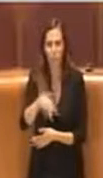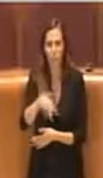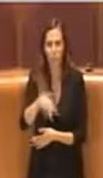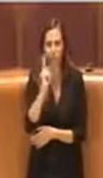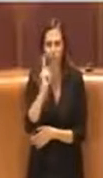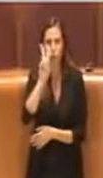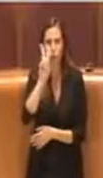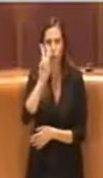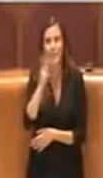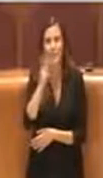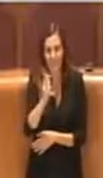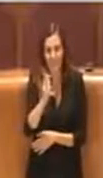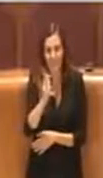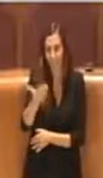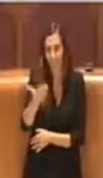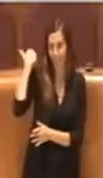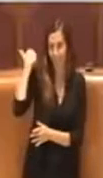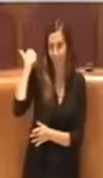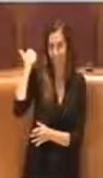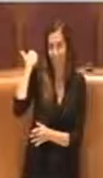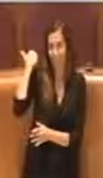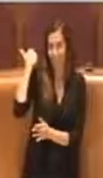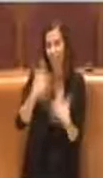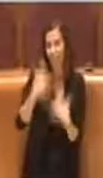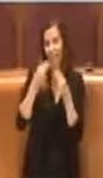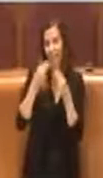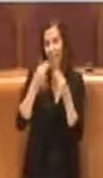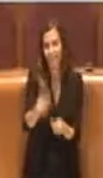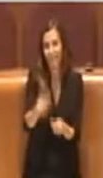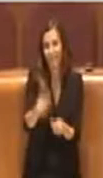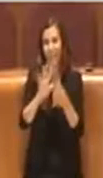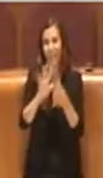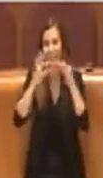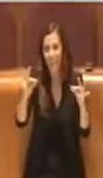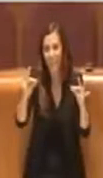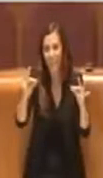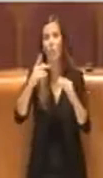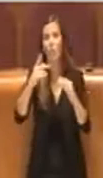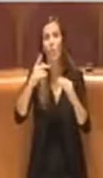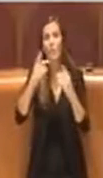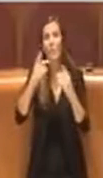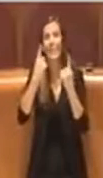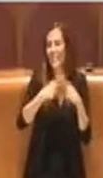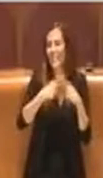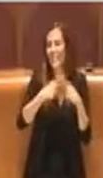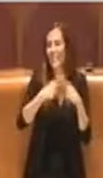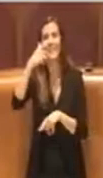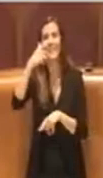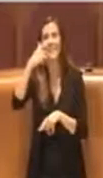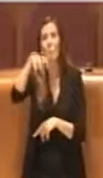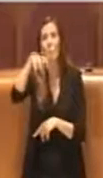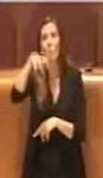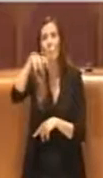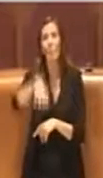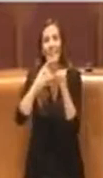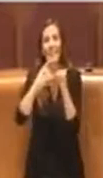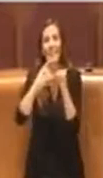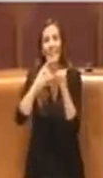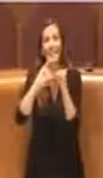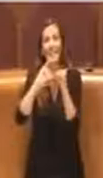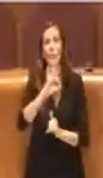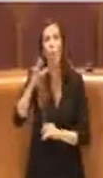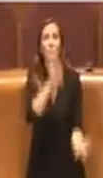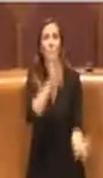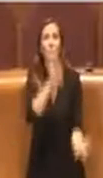avviene. Differenziano da tutte altre simili attività come i parchi divertimento o spettacoli viaggianti.